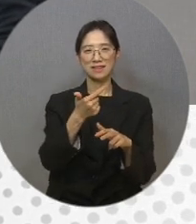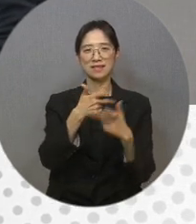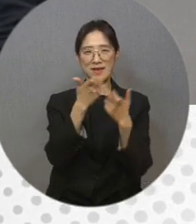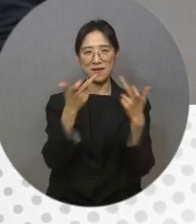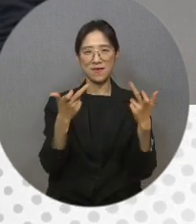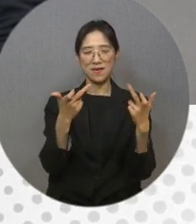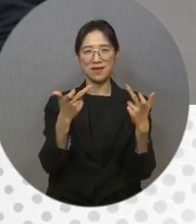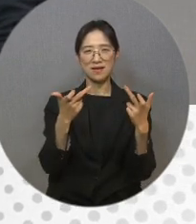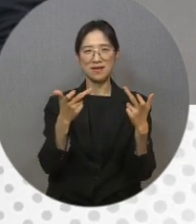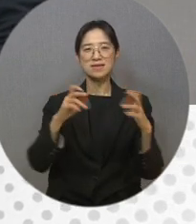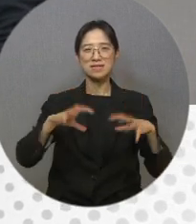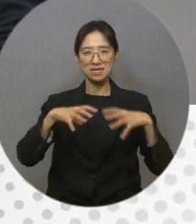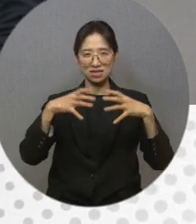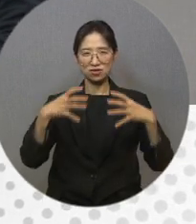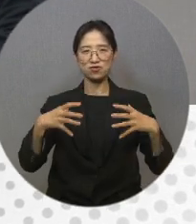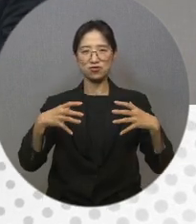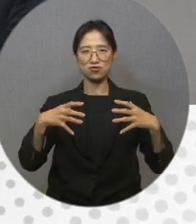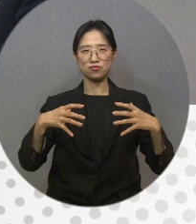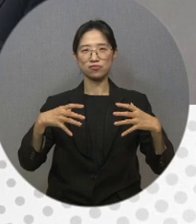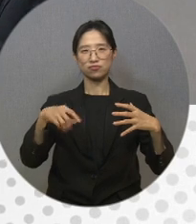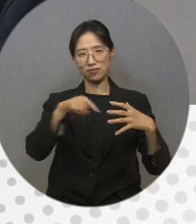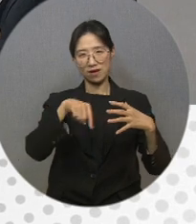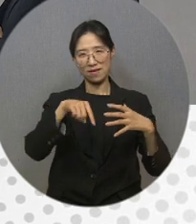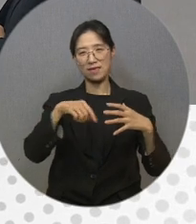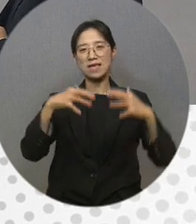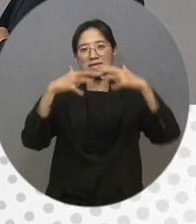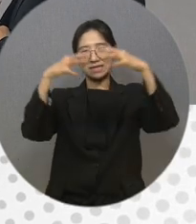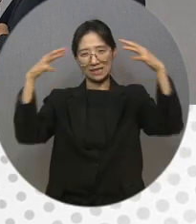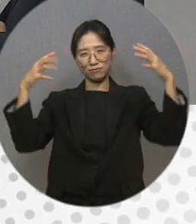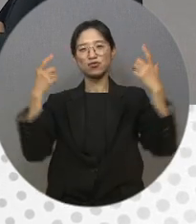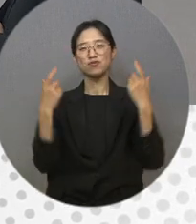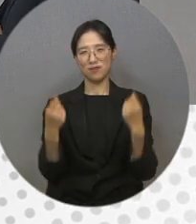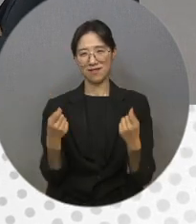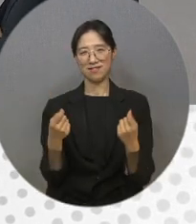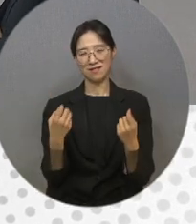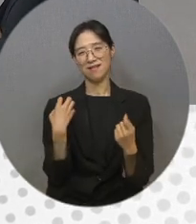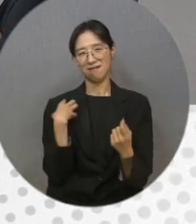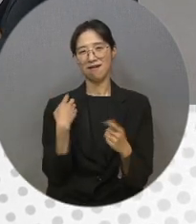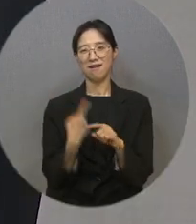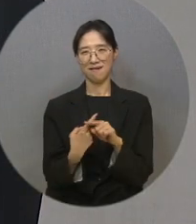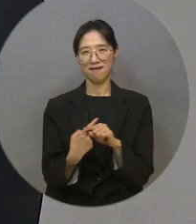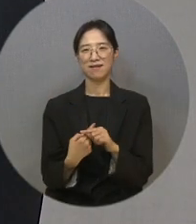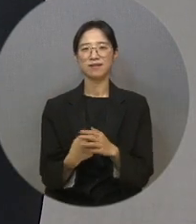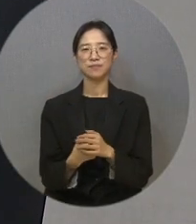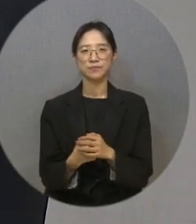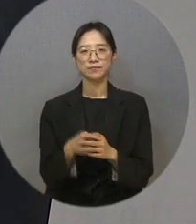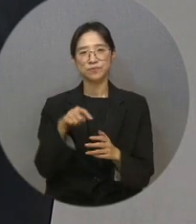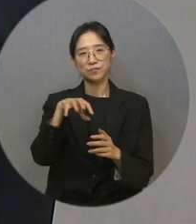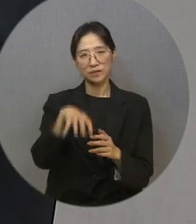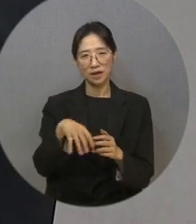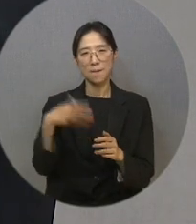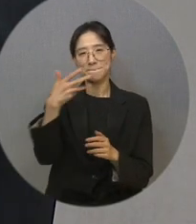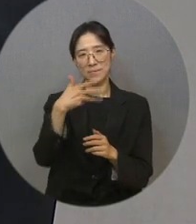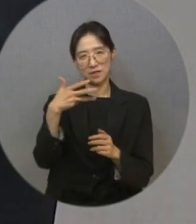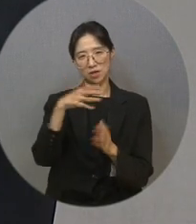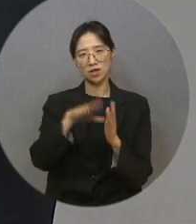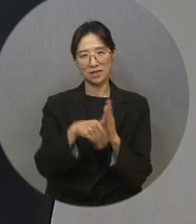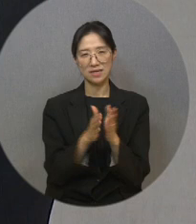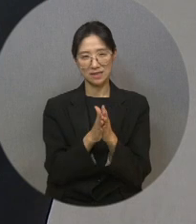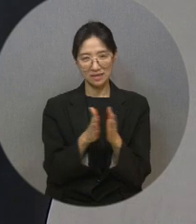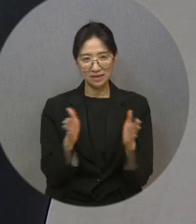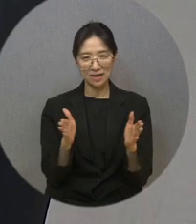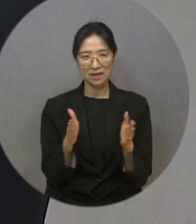우주에 우리 그 지구상에 어떤 지붕 같은 그런 역할을 하고 있죠. 이곳에서 8000년경에 시작을 해서